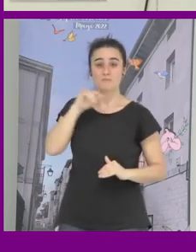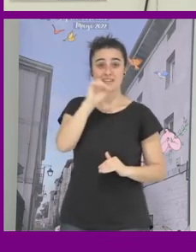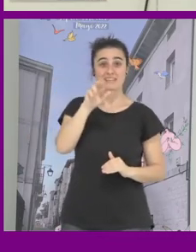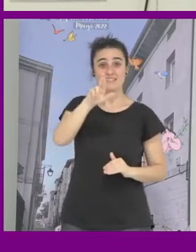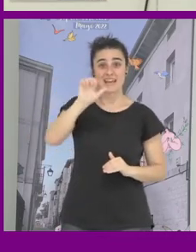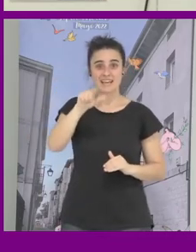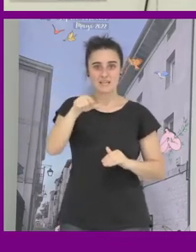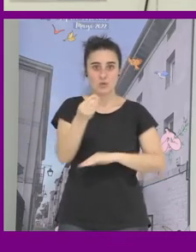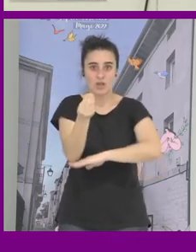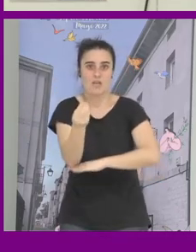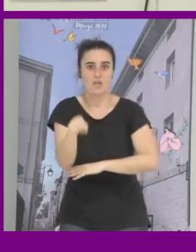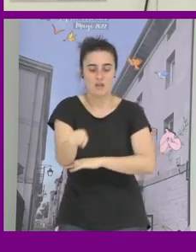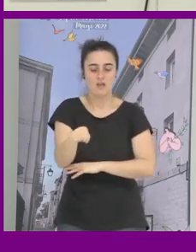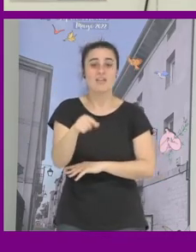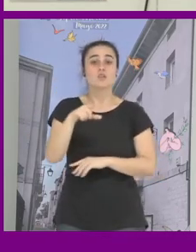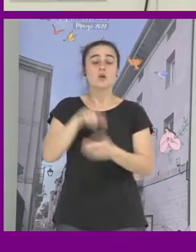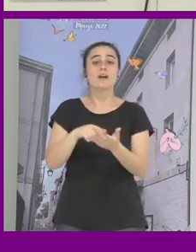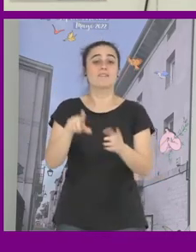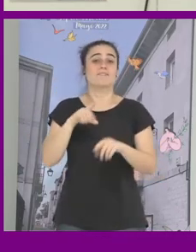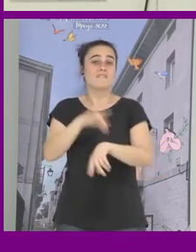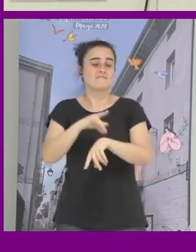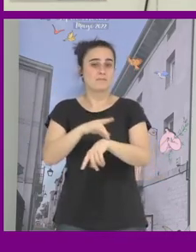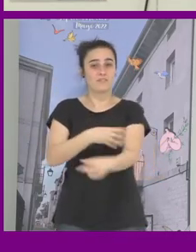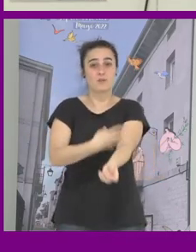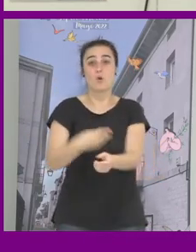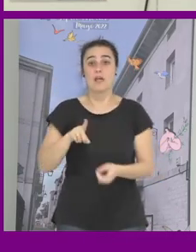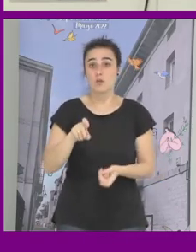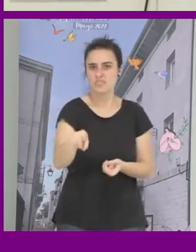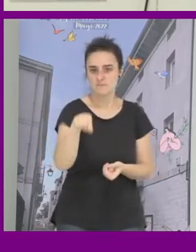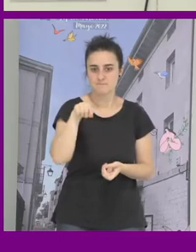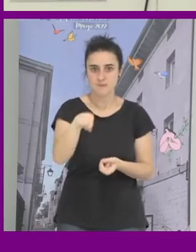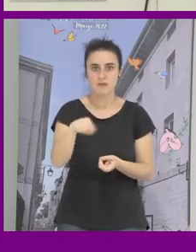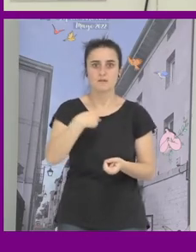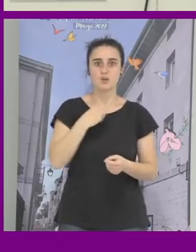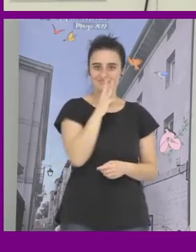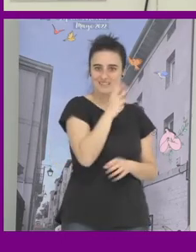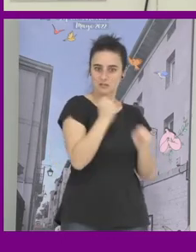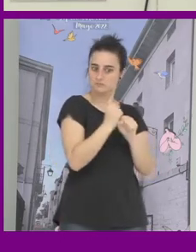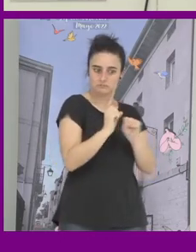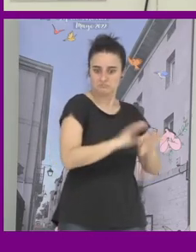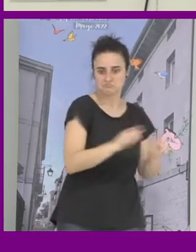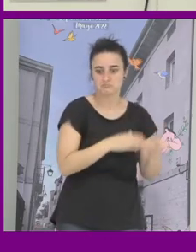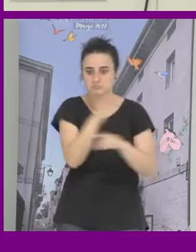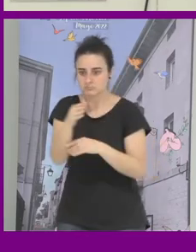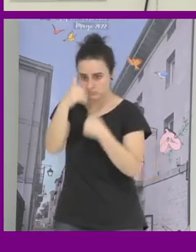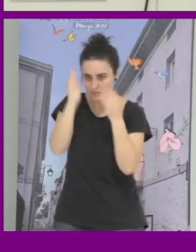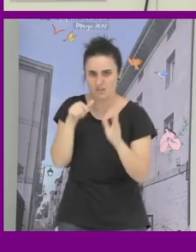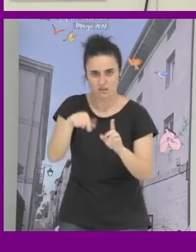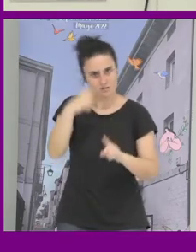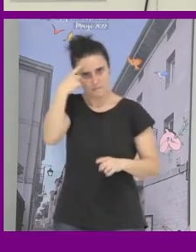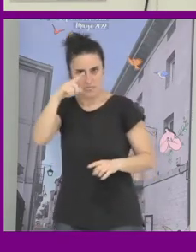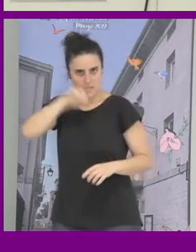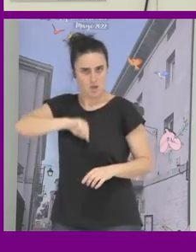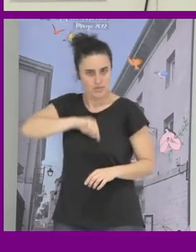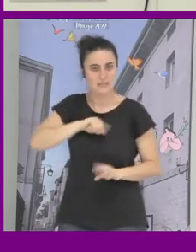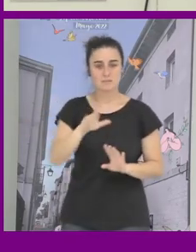hartu nuen baja. Eta leuzemia izan duenean hiru urte zegoen naiz lanera joan gabe. Hori dena oso era kontzientean egin dut. Baina niri